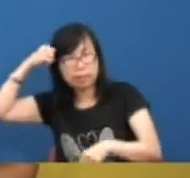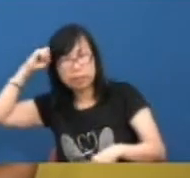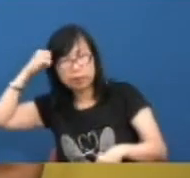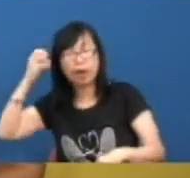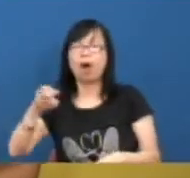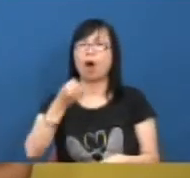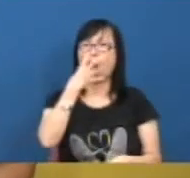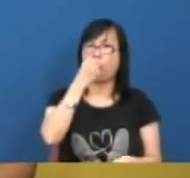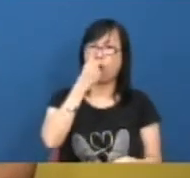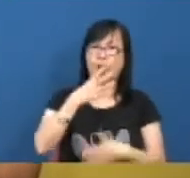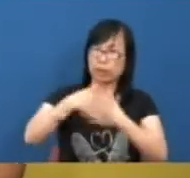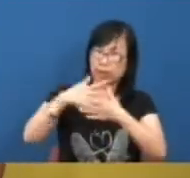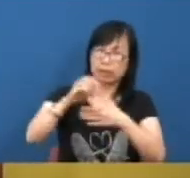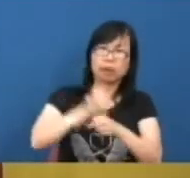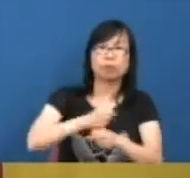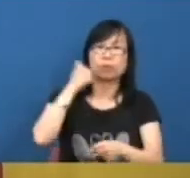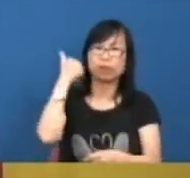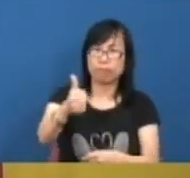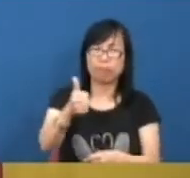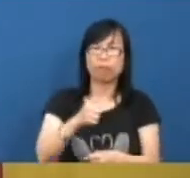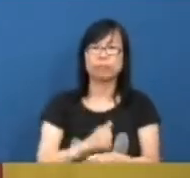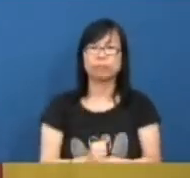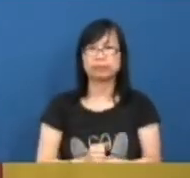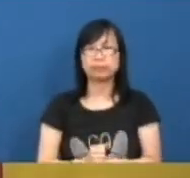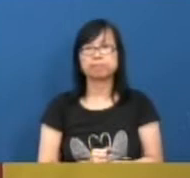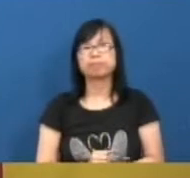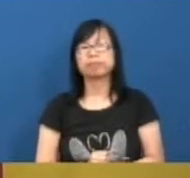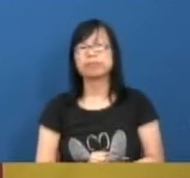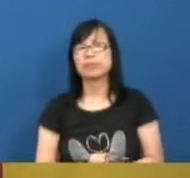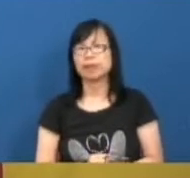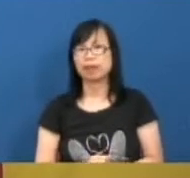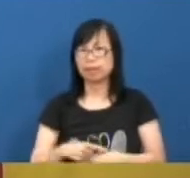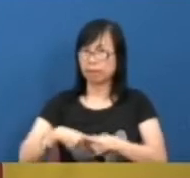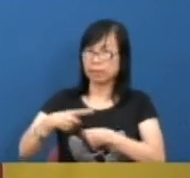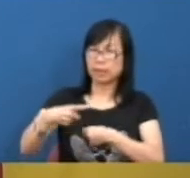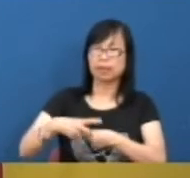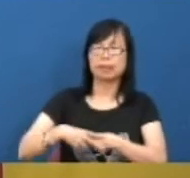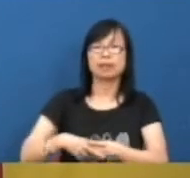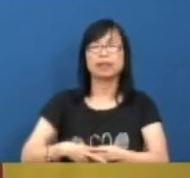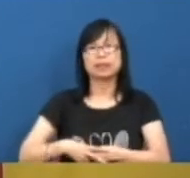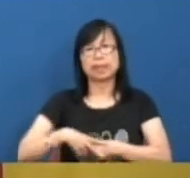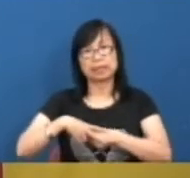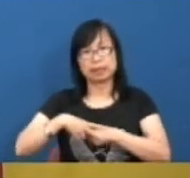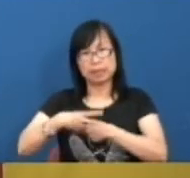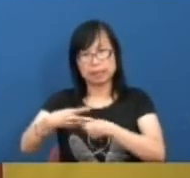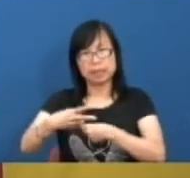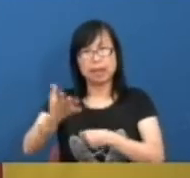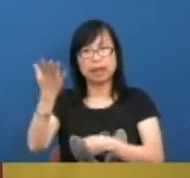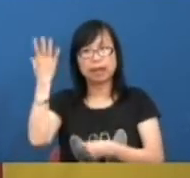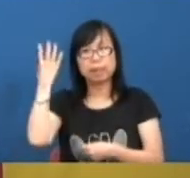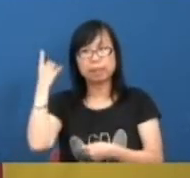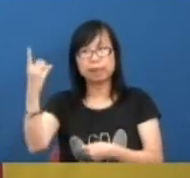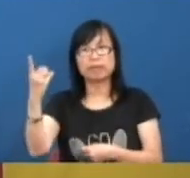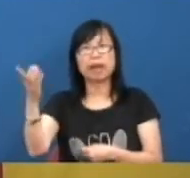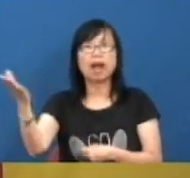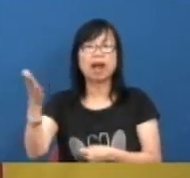我們香港其他的工作做得更好，經過台灣之旅之後。這個是第一。第二就是昨天美紅很